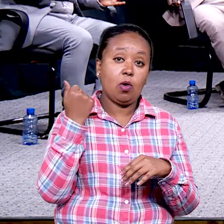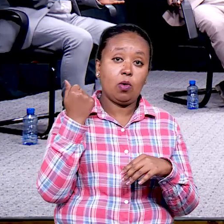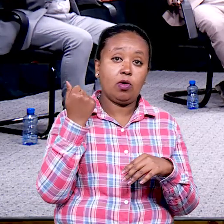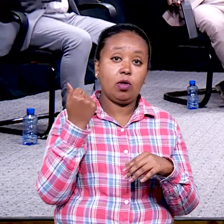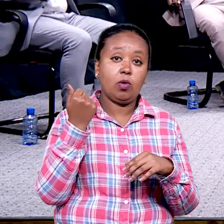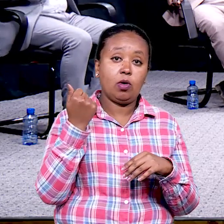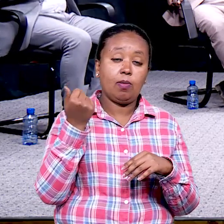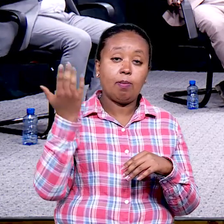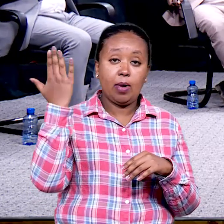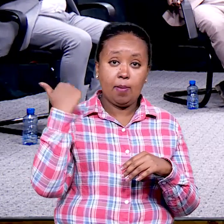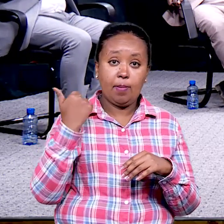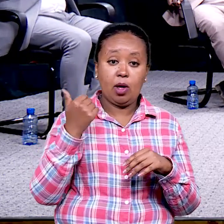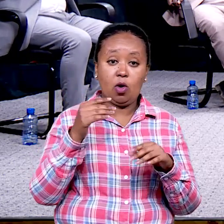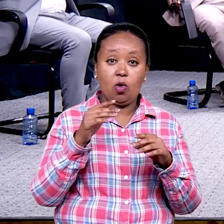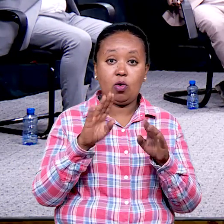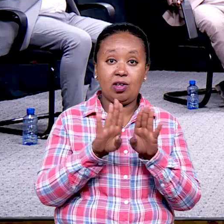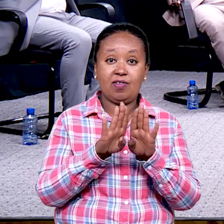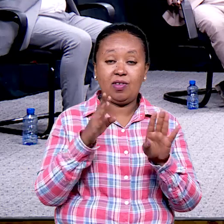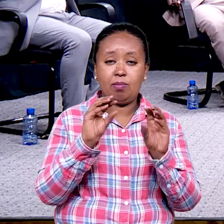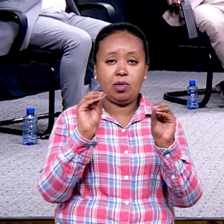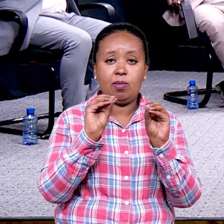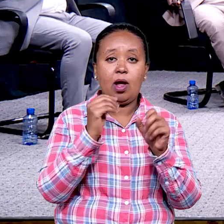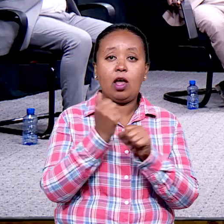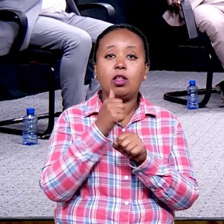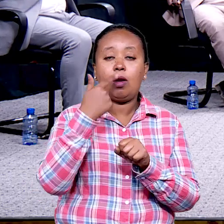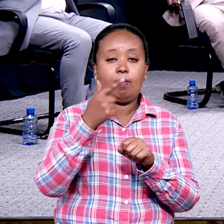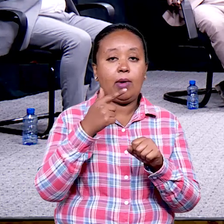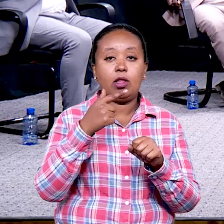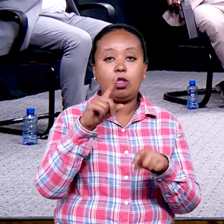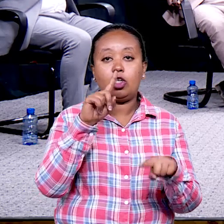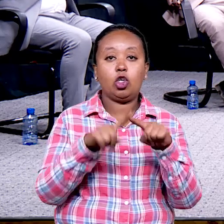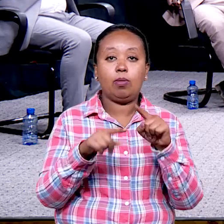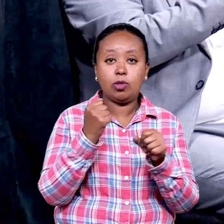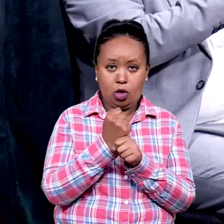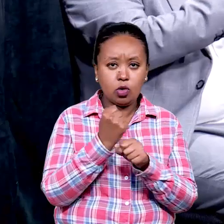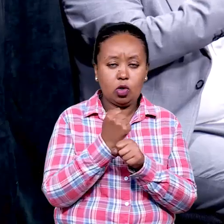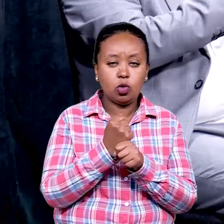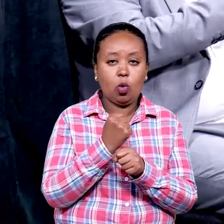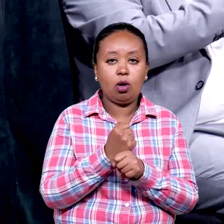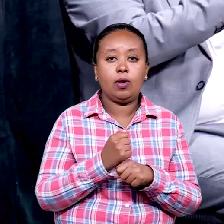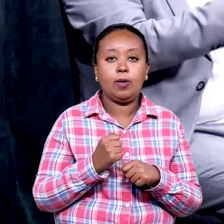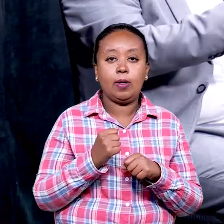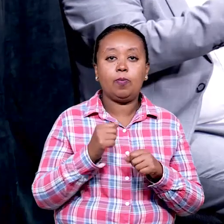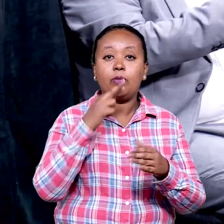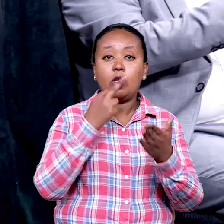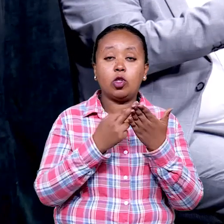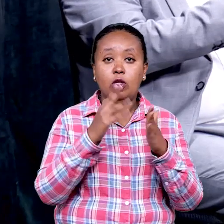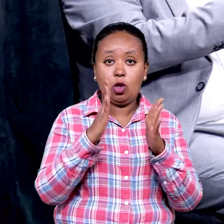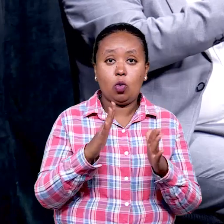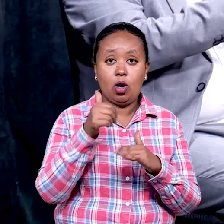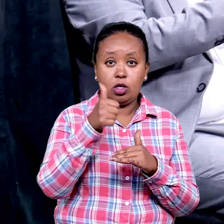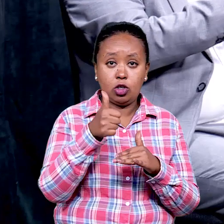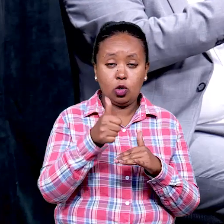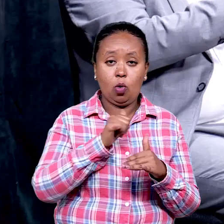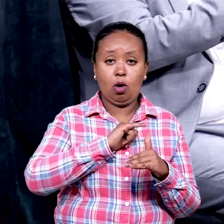በነበረው ስፔስ ምንም አልሰራም ብለው መደምደም አይቻልም። ስራዎች ሰርተዋል። ጋዜጠኞች ራሳቸውን